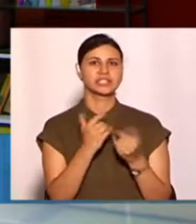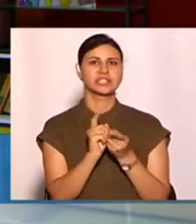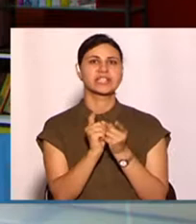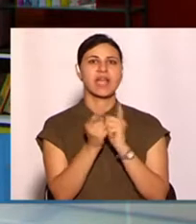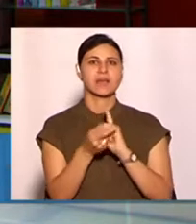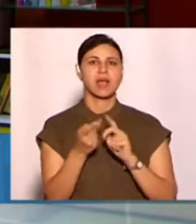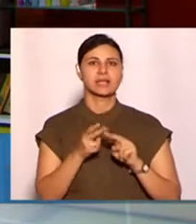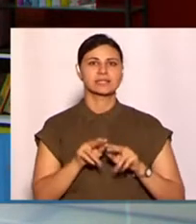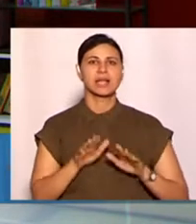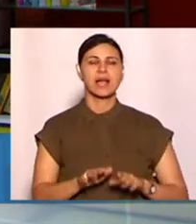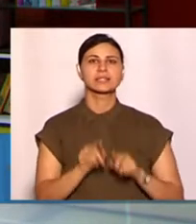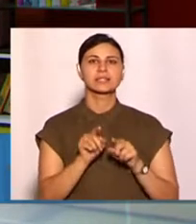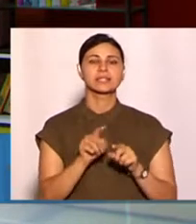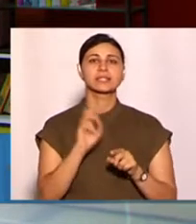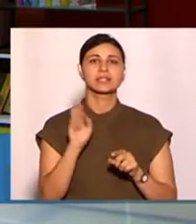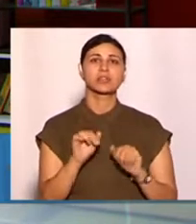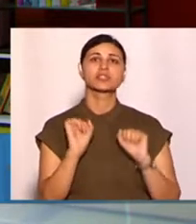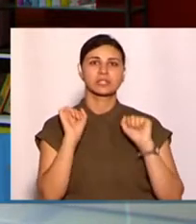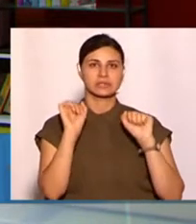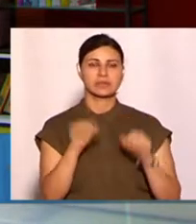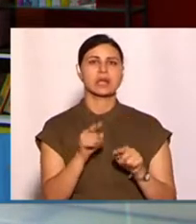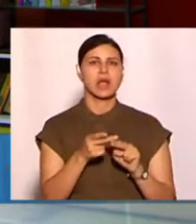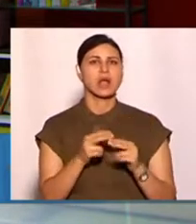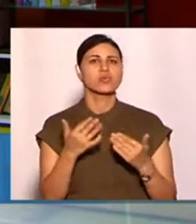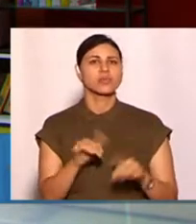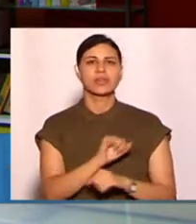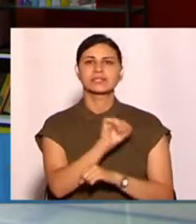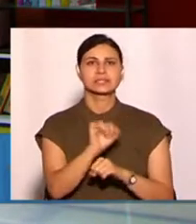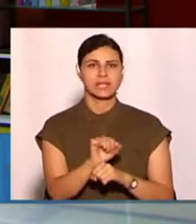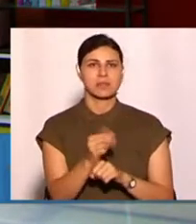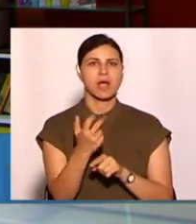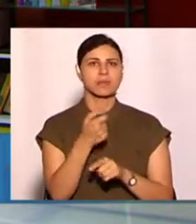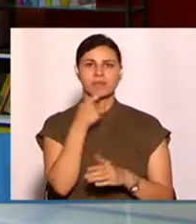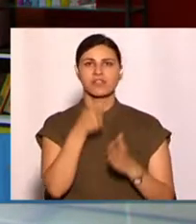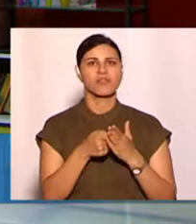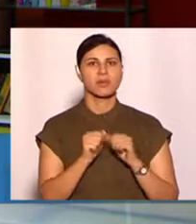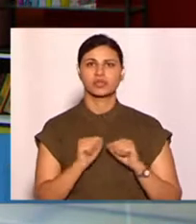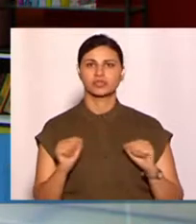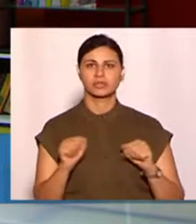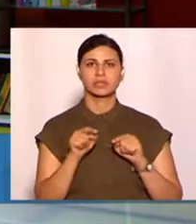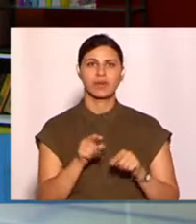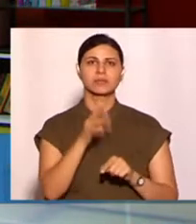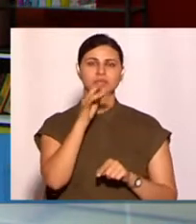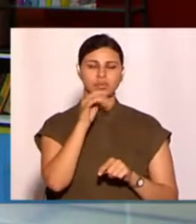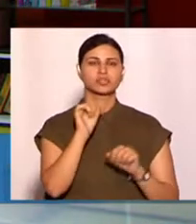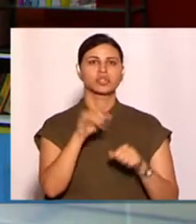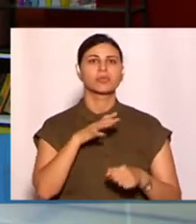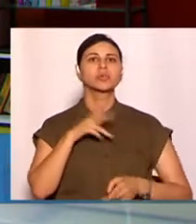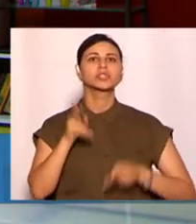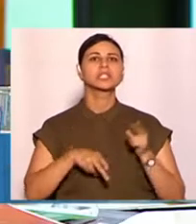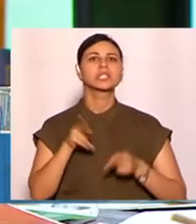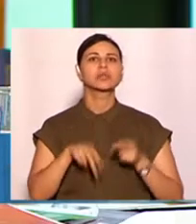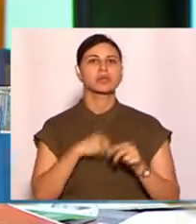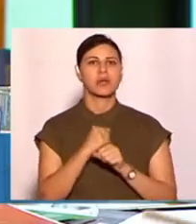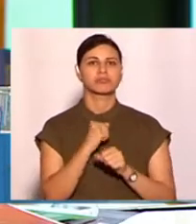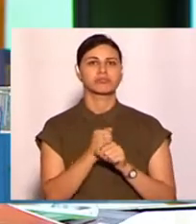ერთი კონკრეტული ადგილი და შესაძლებელია აქ უკვე წყდება ბუნებრივი კვება და შესაძლებელია საჭირო გახდეს ქირურგიული ჩარევა